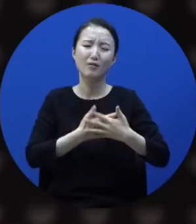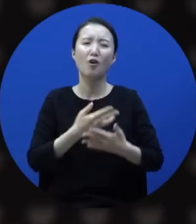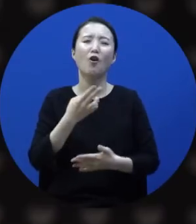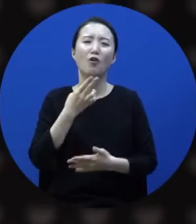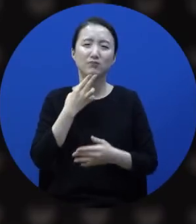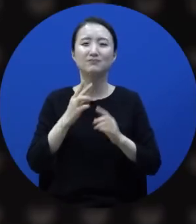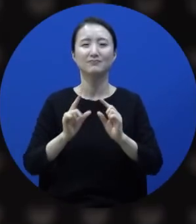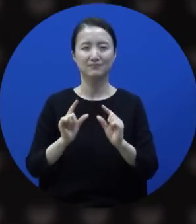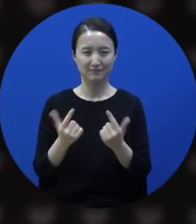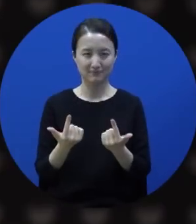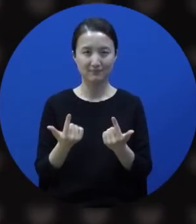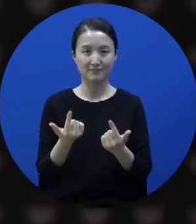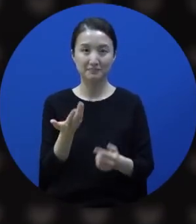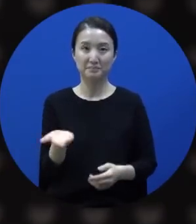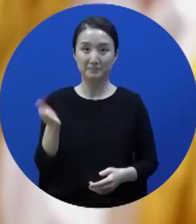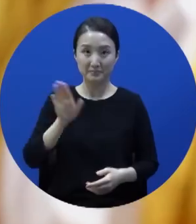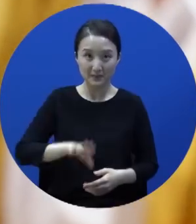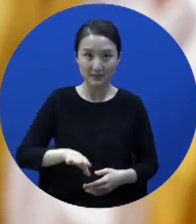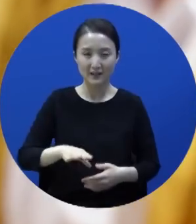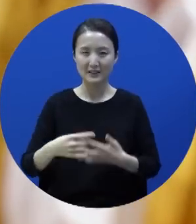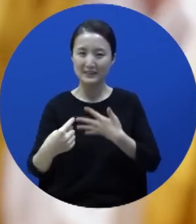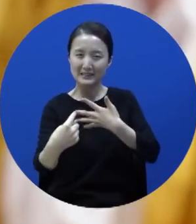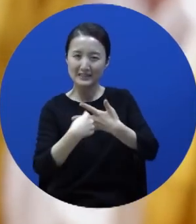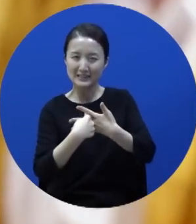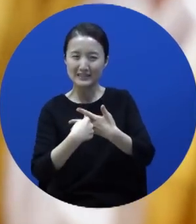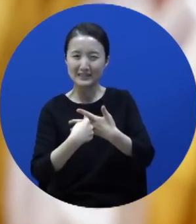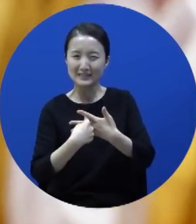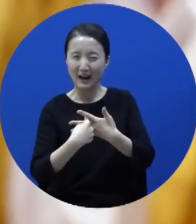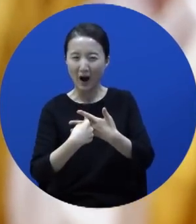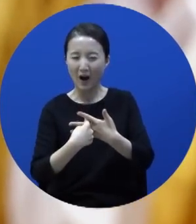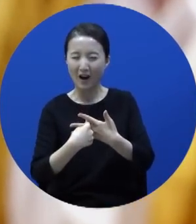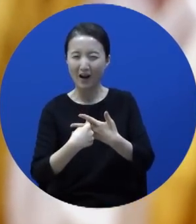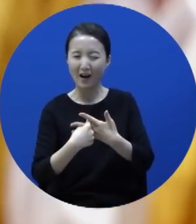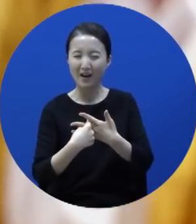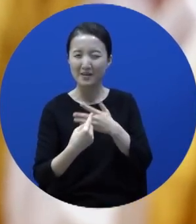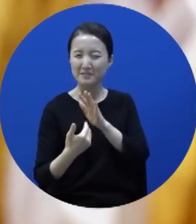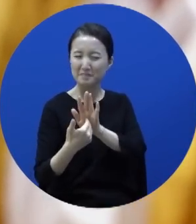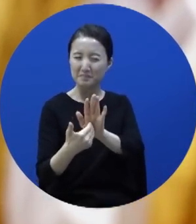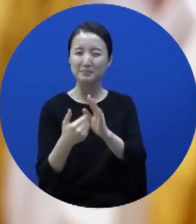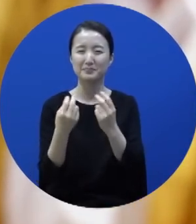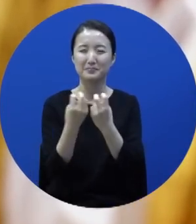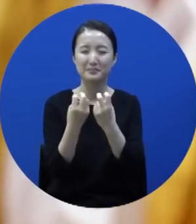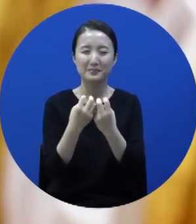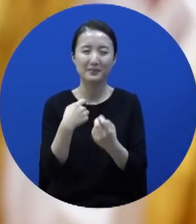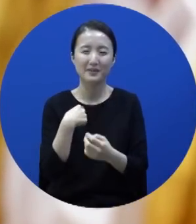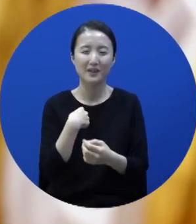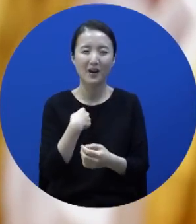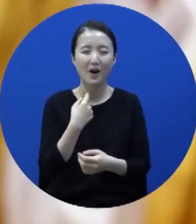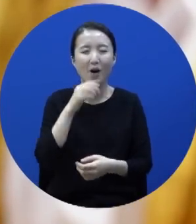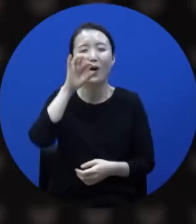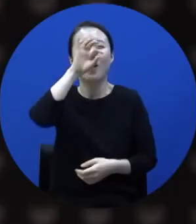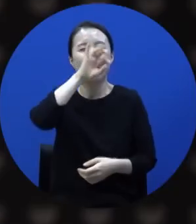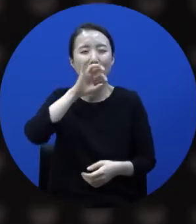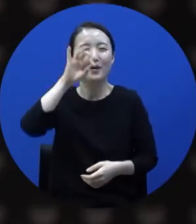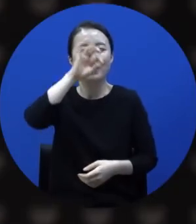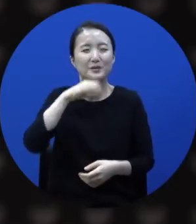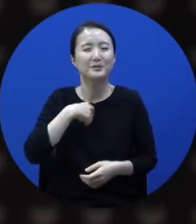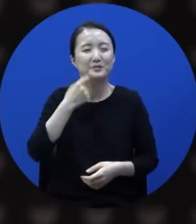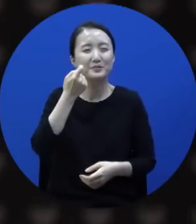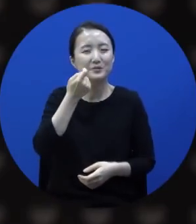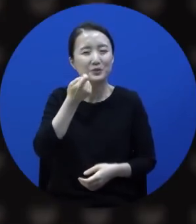있어도 들키지 않는 방법을 조금은 찾아낼 수 있게 된 것 같은데요. 그랬던